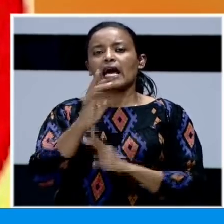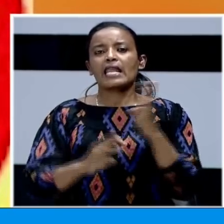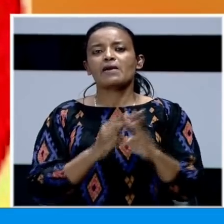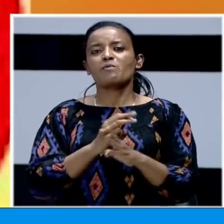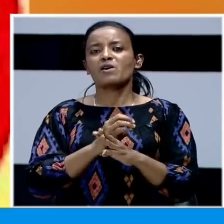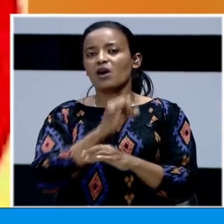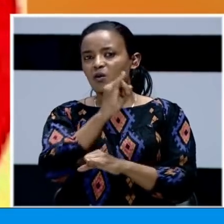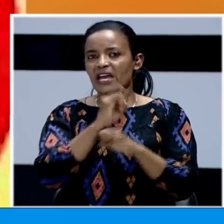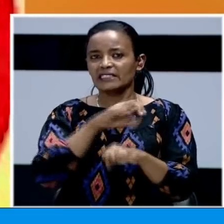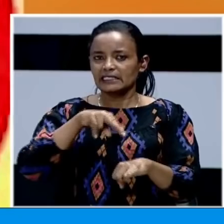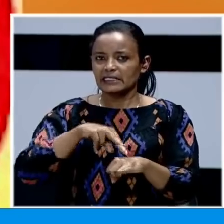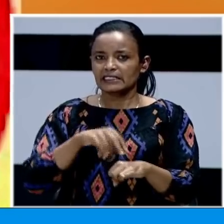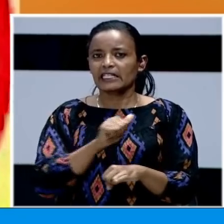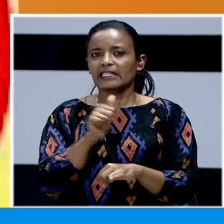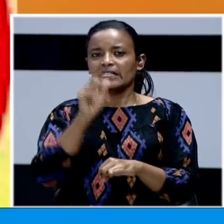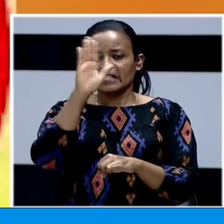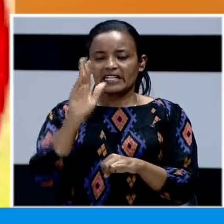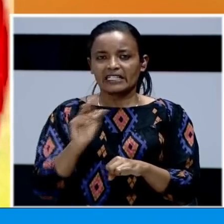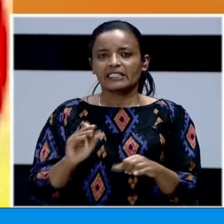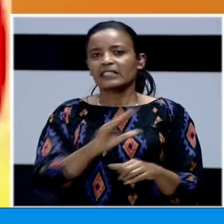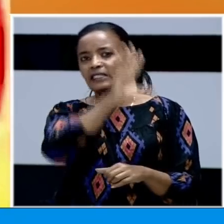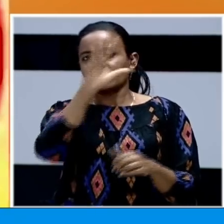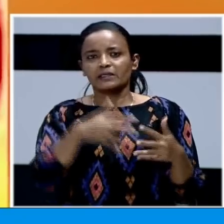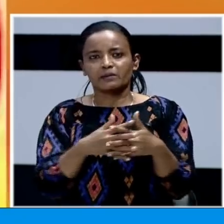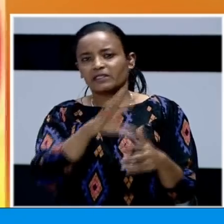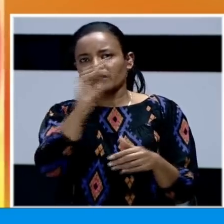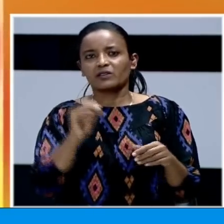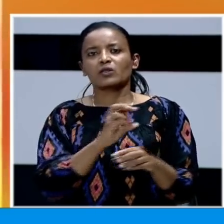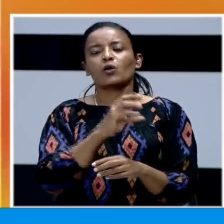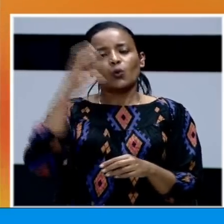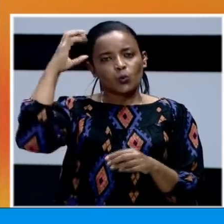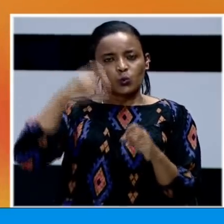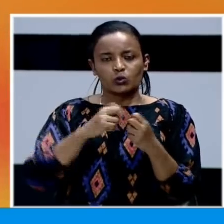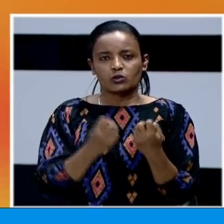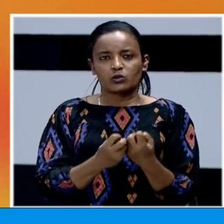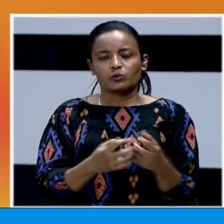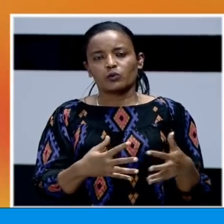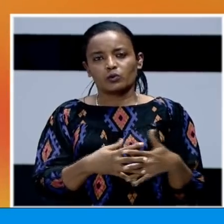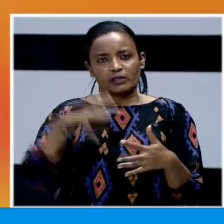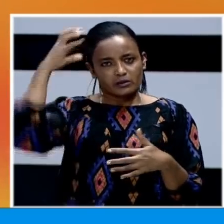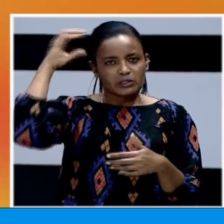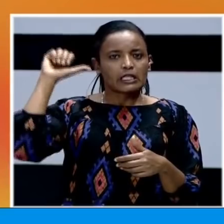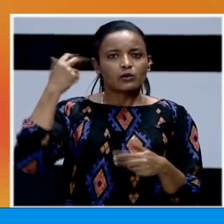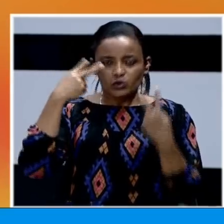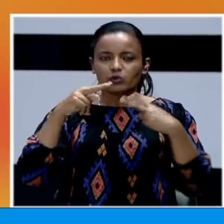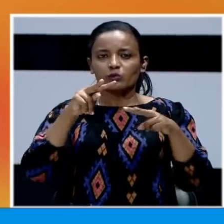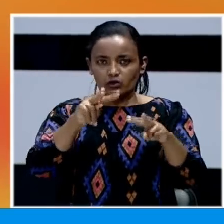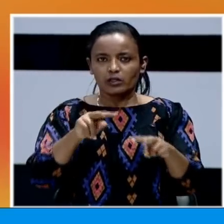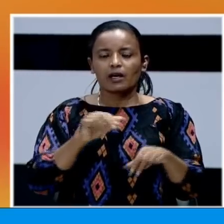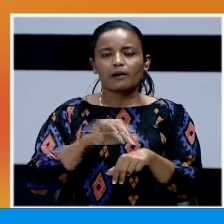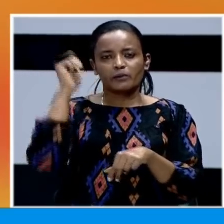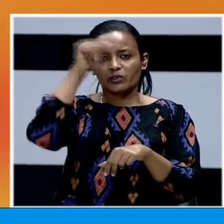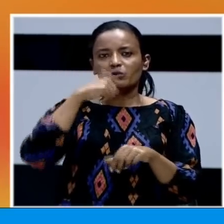لخاويان تكالات بفلايك عايقاد حبرت أفريكان ودب حبرات منقستاتن كالوت زملكتوكمن أب